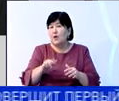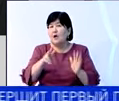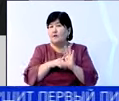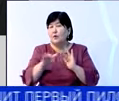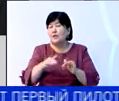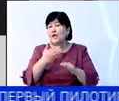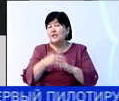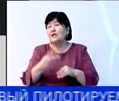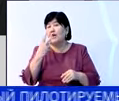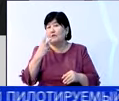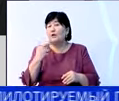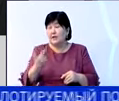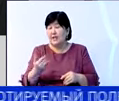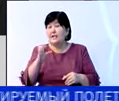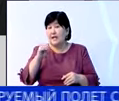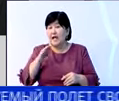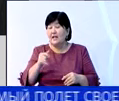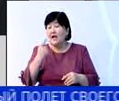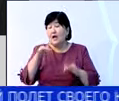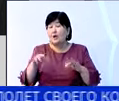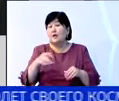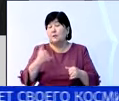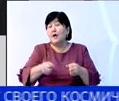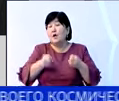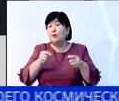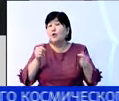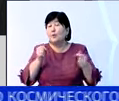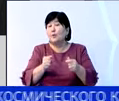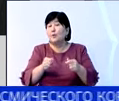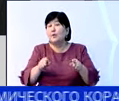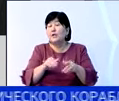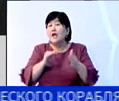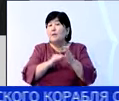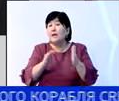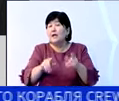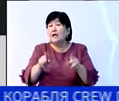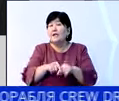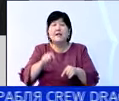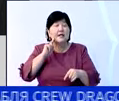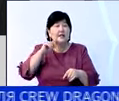по части 2 данной статьи. Одно дело по статье «Преступление против половой неприкосновенности